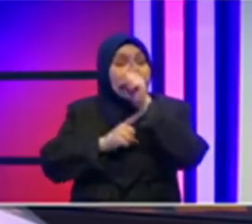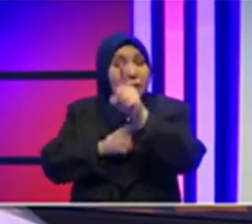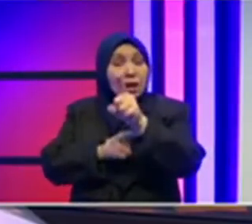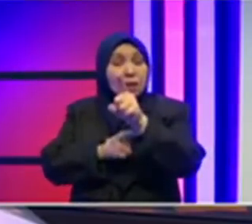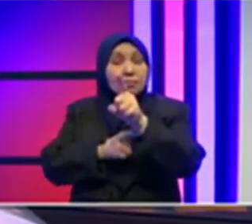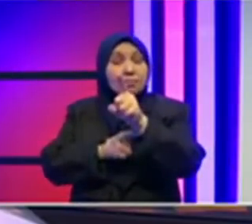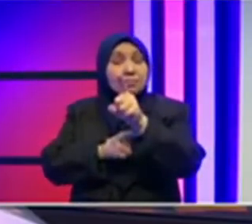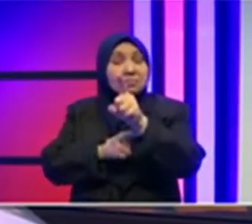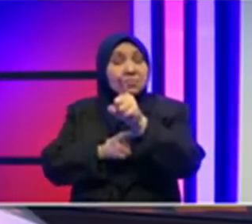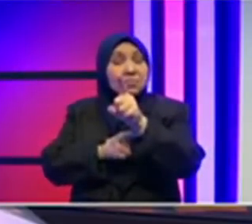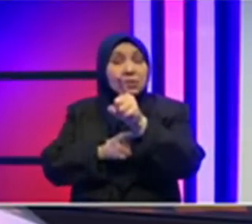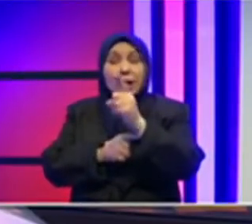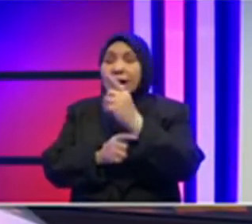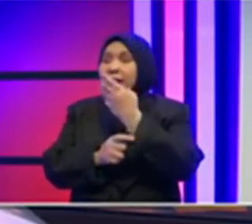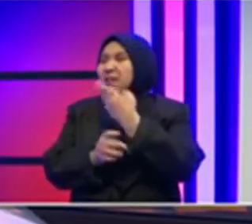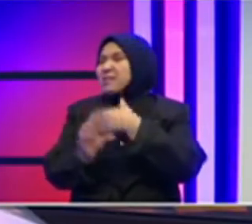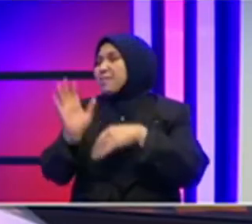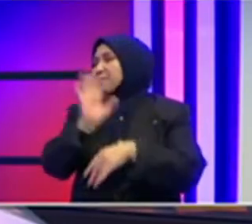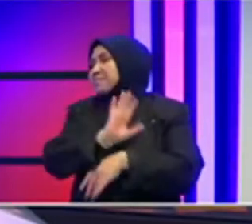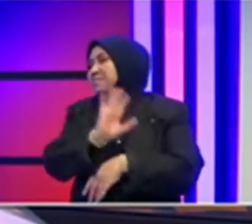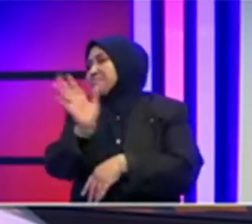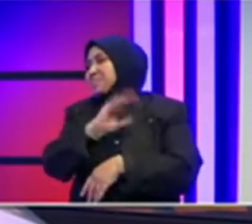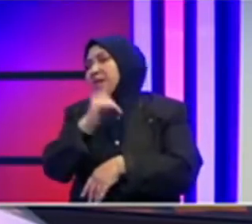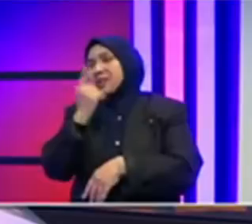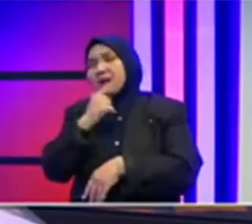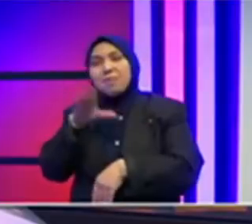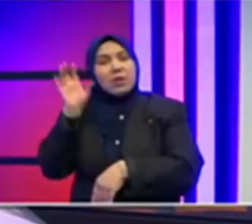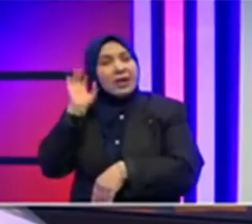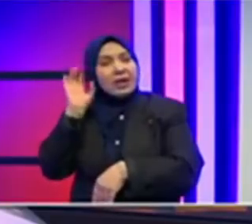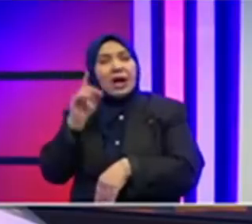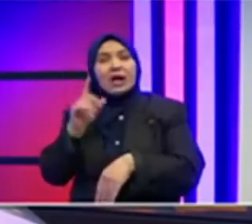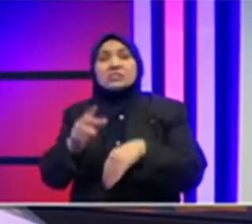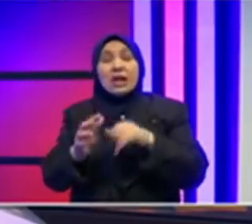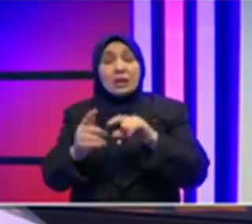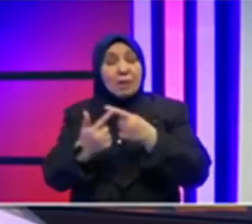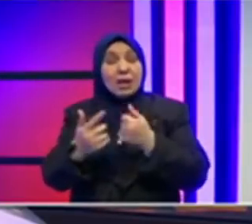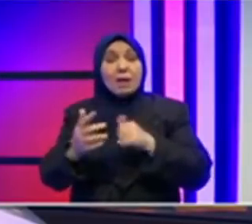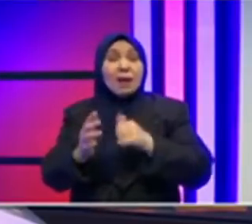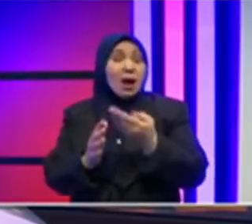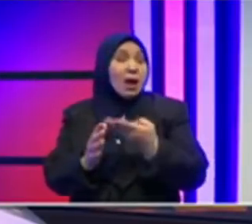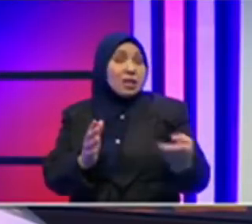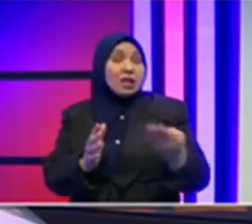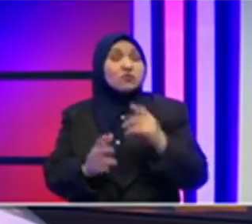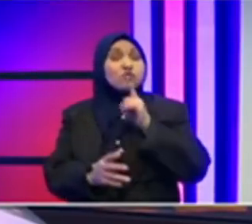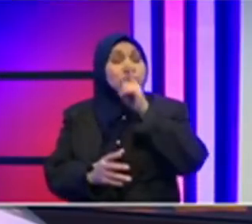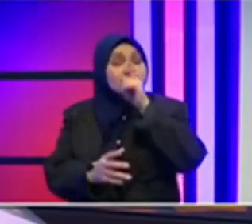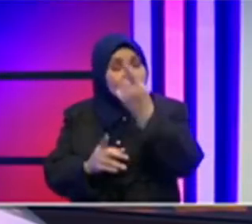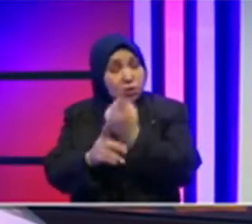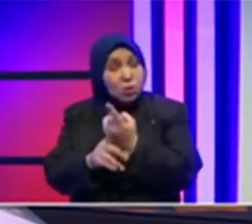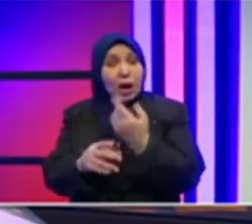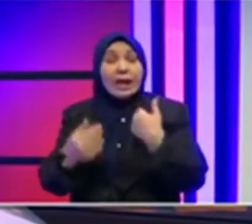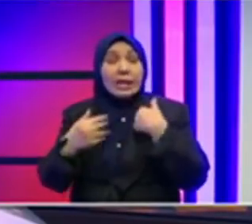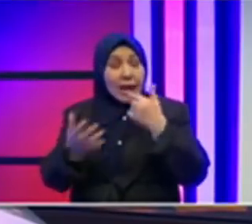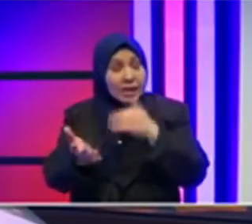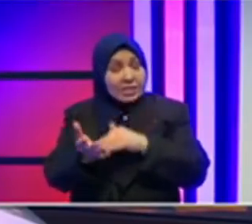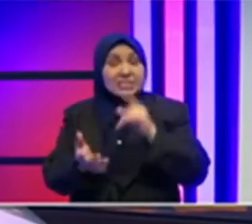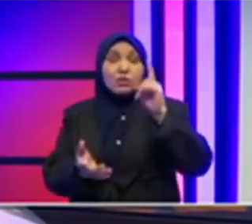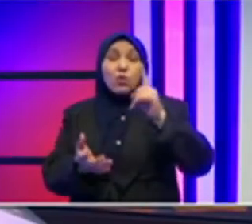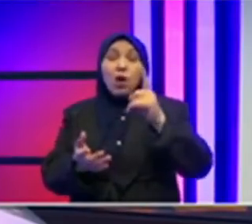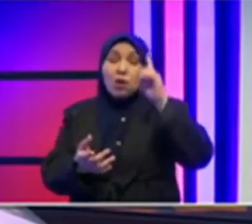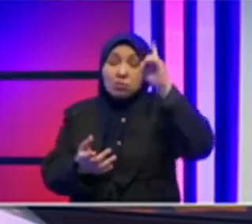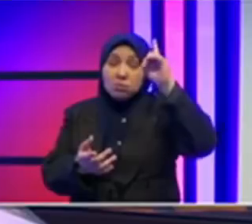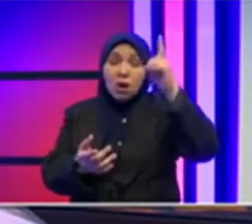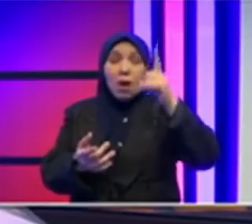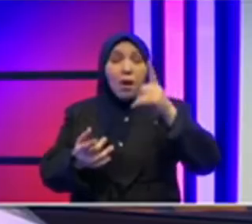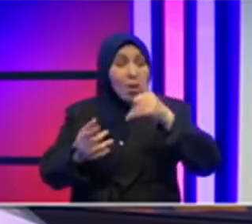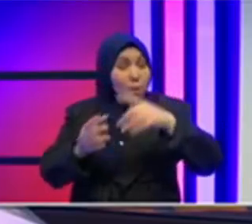dia akan berpaling, tidak mahu dengar kepada sumber yang betul tersebut. Tetapi ada lagi psikologi manusia, ya. Allah bongkar lagi dalam surah Al-Hajj